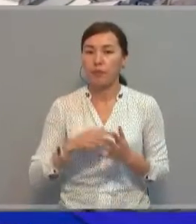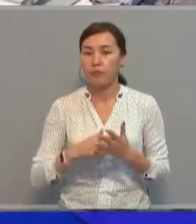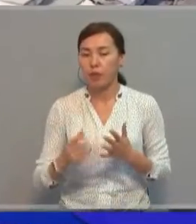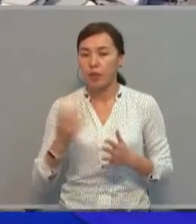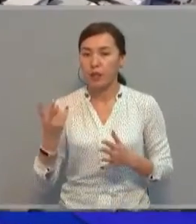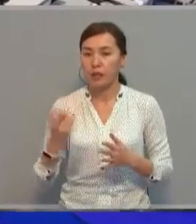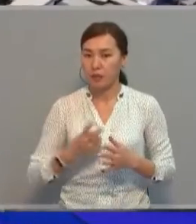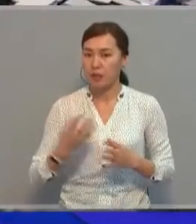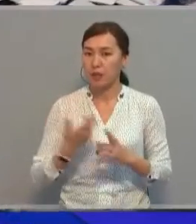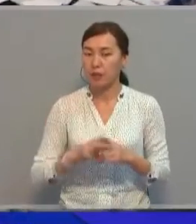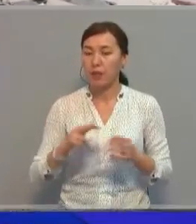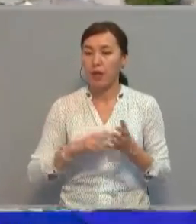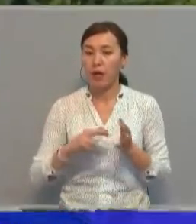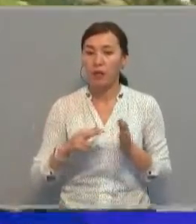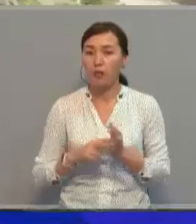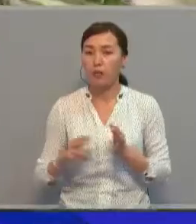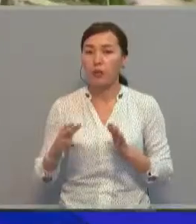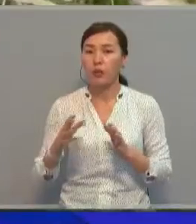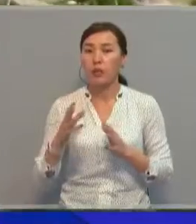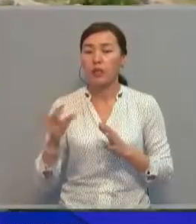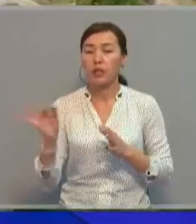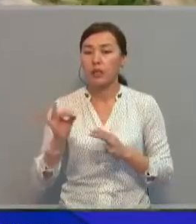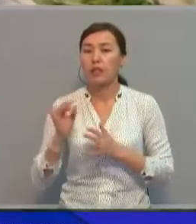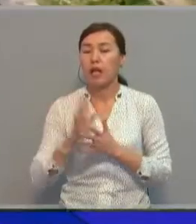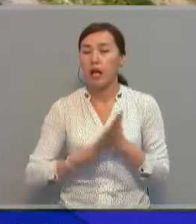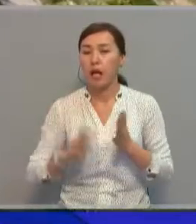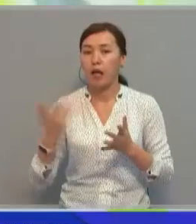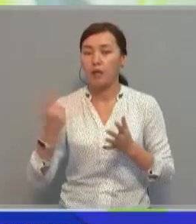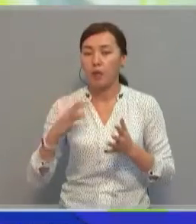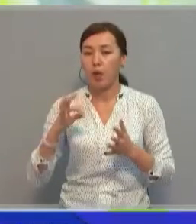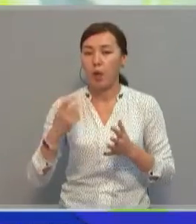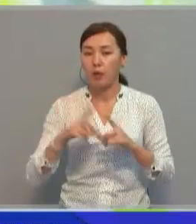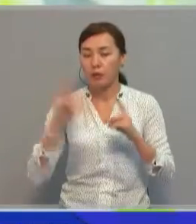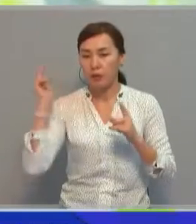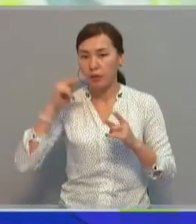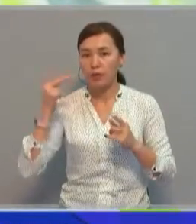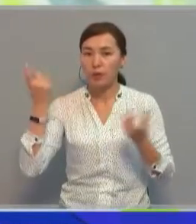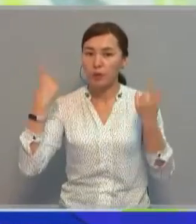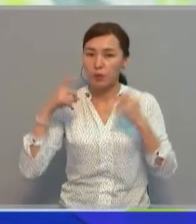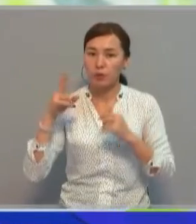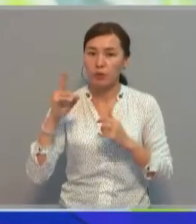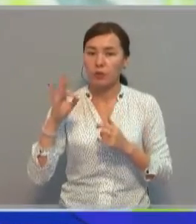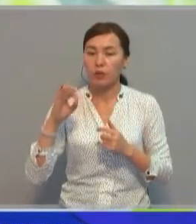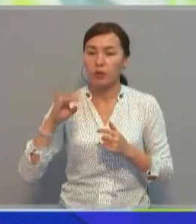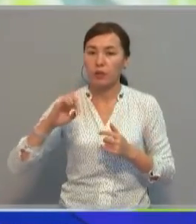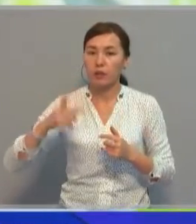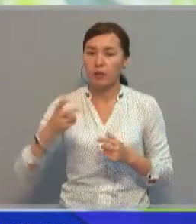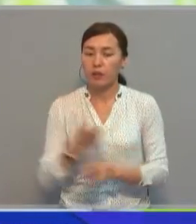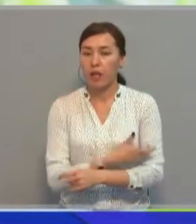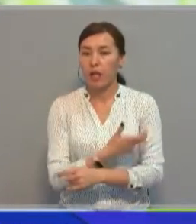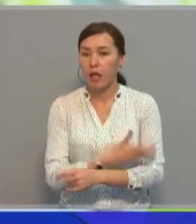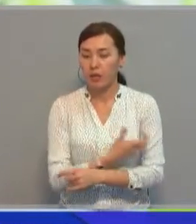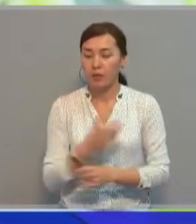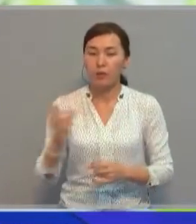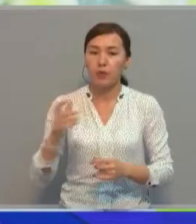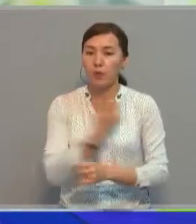подчеркнул необходимость таких проектов. Планируется также цифровизация социальных сфер, внедрение QR-рейтинга врачей в